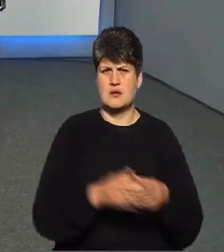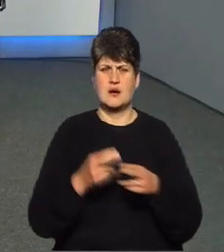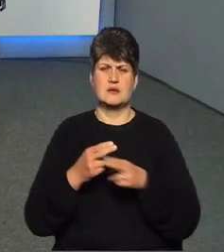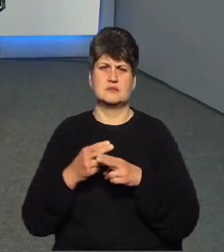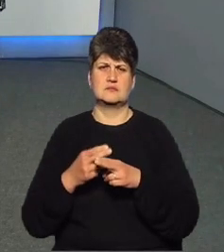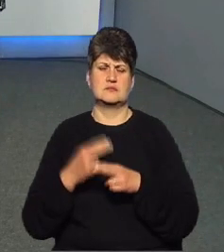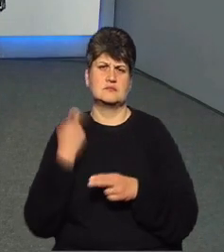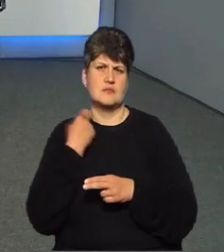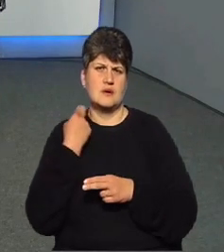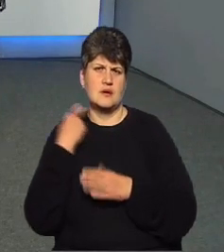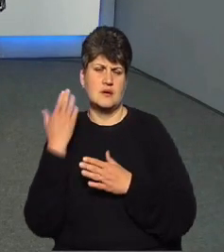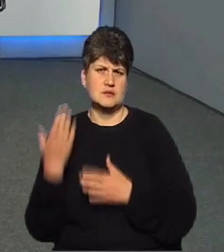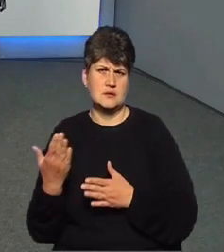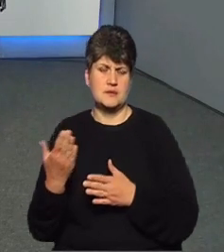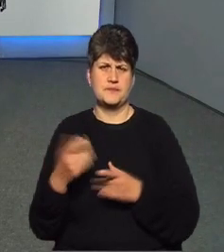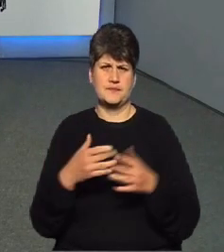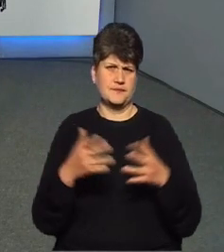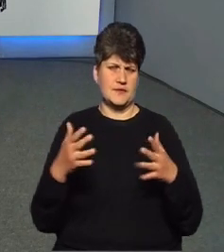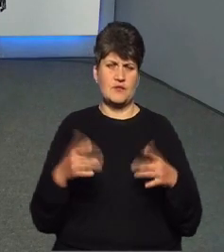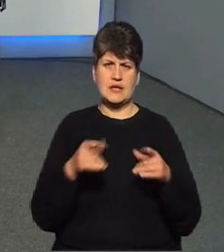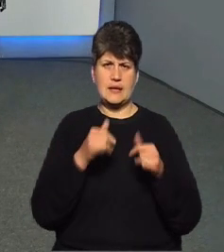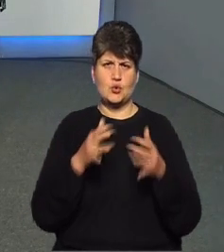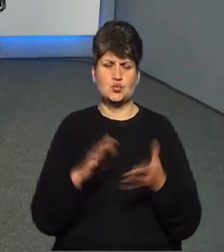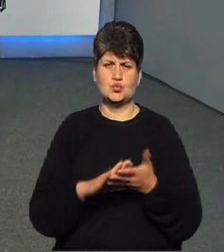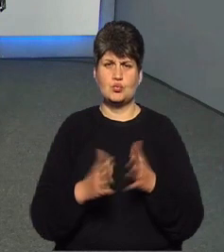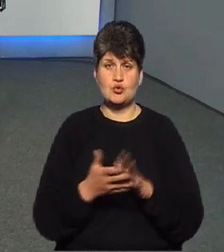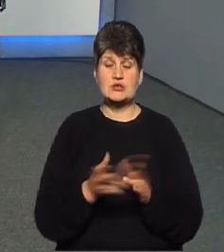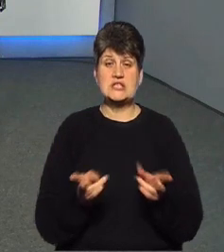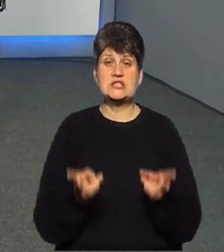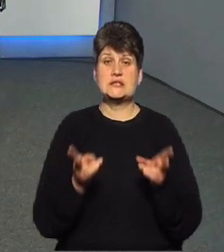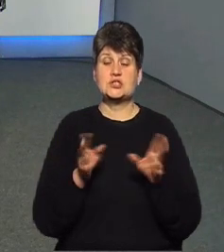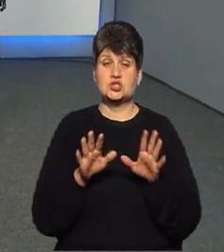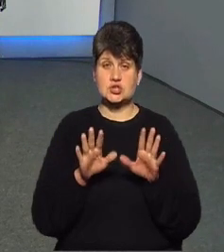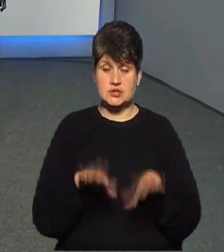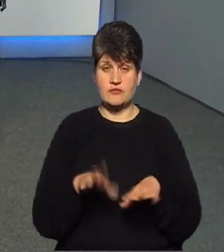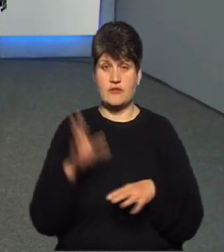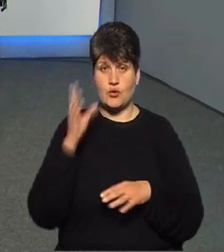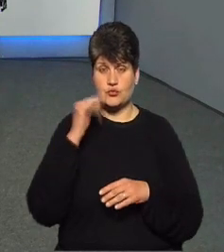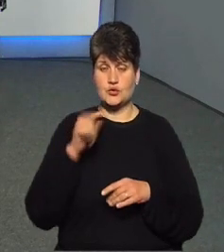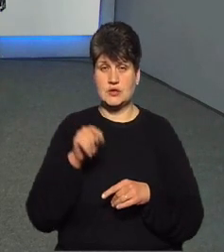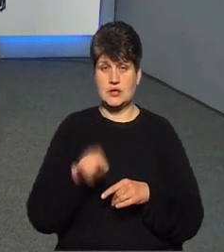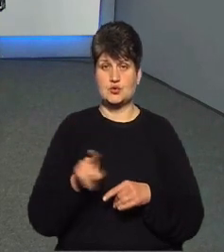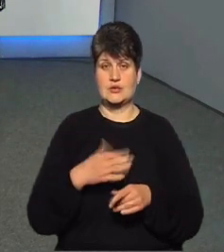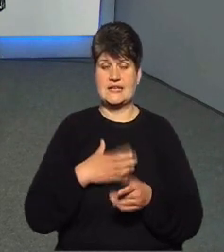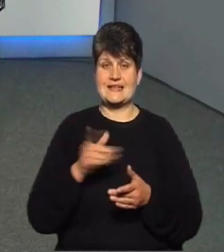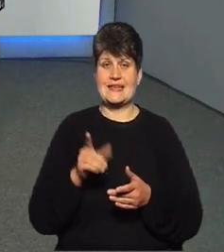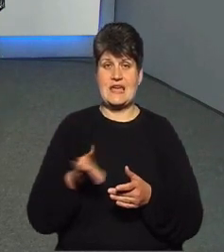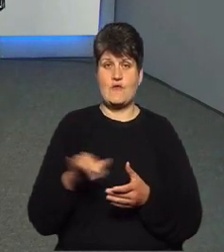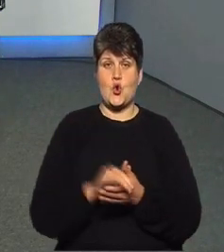вони навіть не можуть дійти згоди, щоб залишити, враховуючи те, що в нас є Євросоюз, велика така